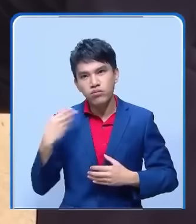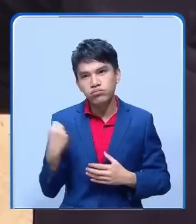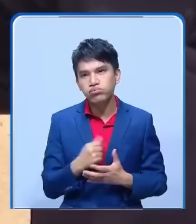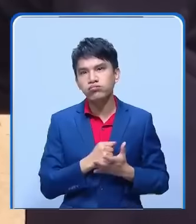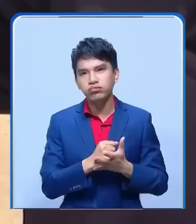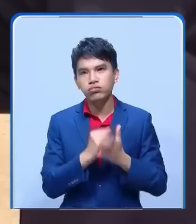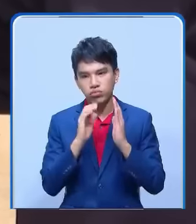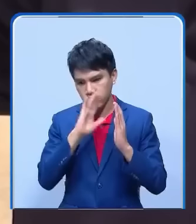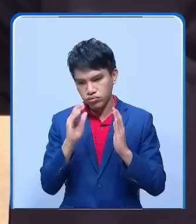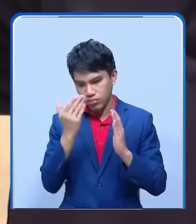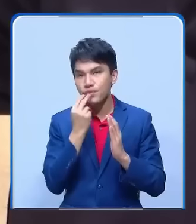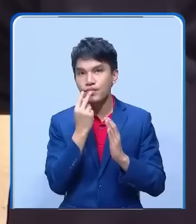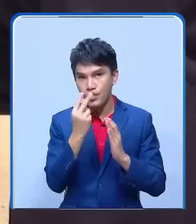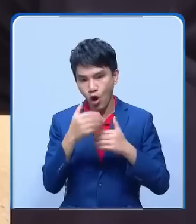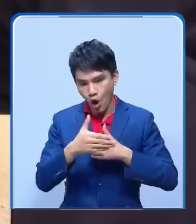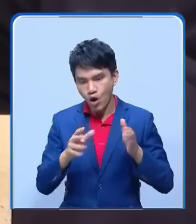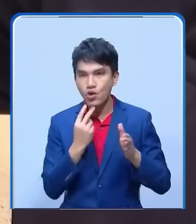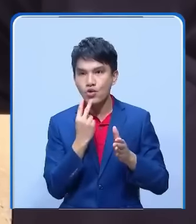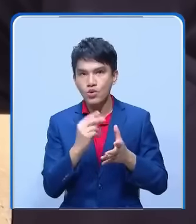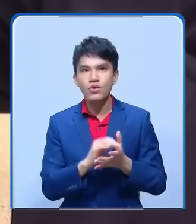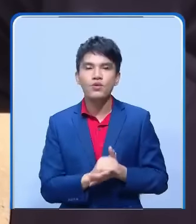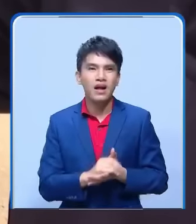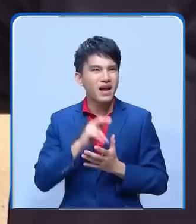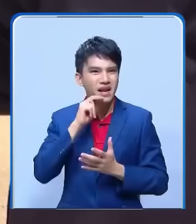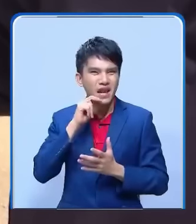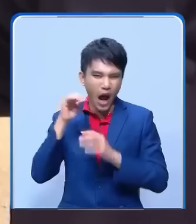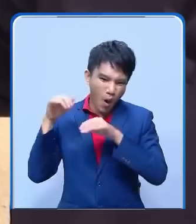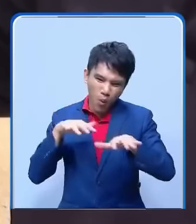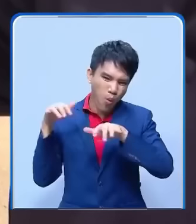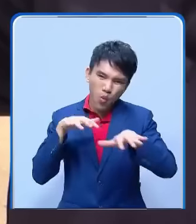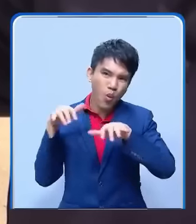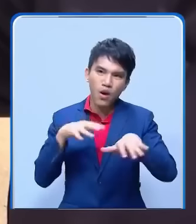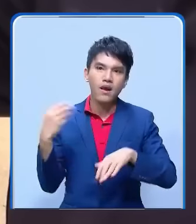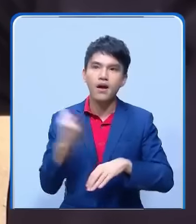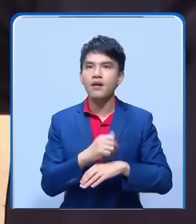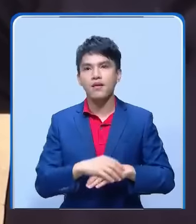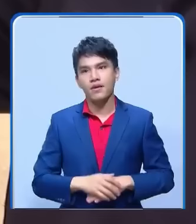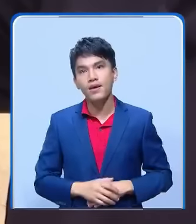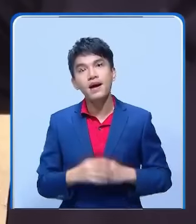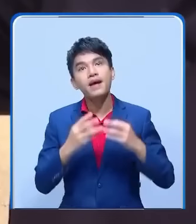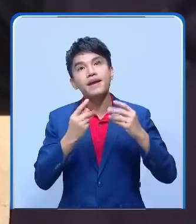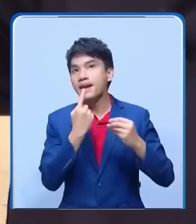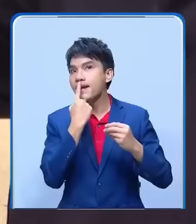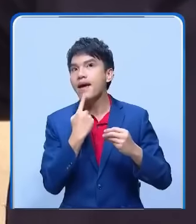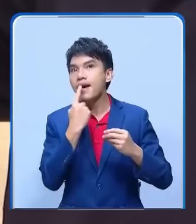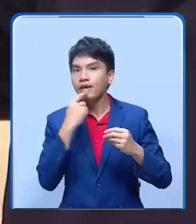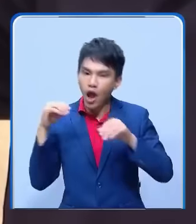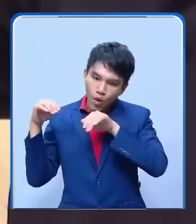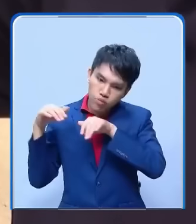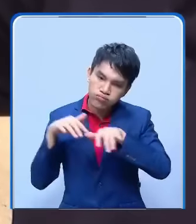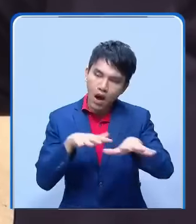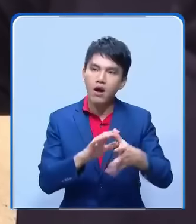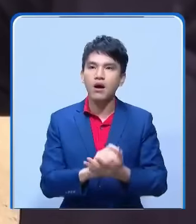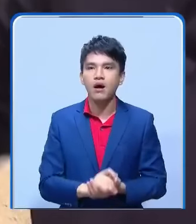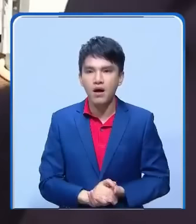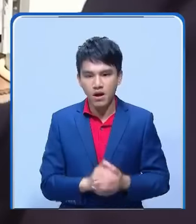าเนี่ยค่ะพอไปดูห้องข้างบนแล้วก็น้ำมันคือไหลแบบปักๆๆๆมาเลยค่ะแบบดินแดงอะไรเงี้ยหลังบ้านเนี่ยค่ะก็คือกำแพงอ่